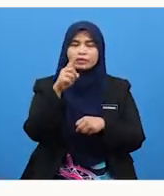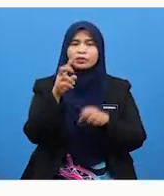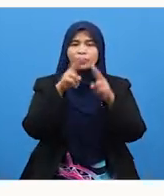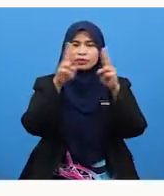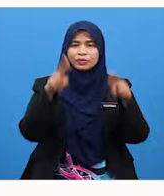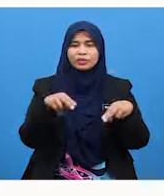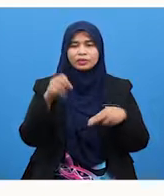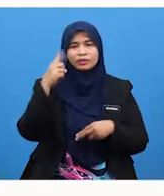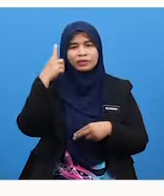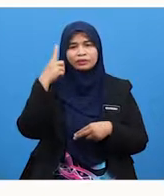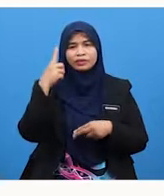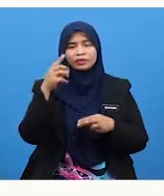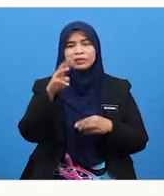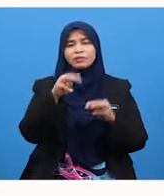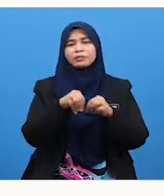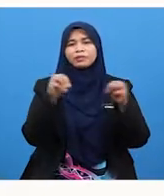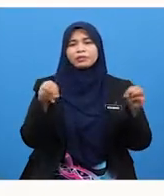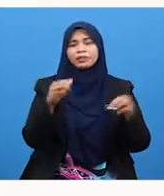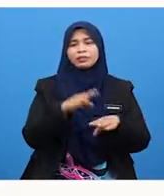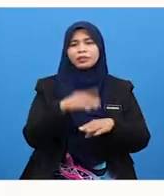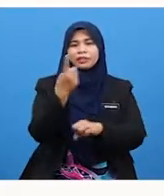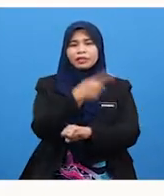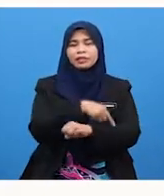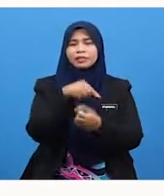menguji kefahaman murid-murid pada hari ini.